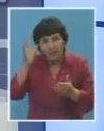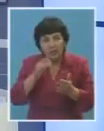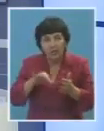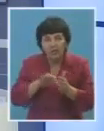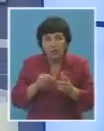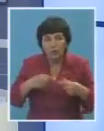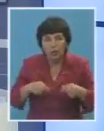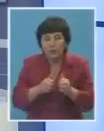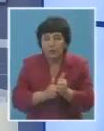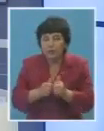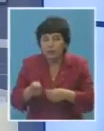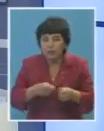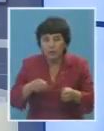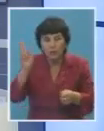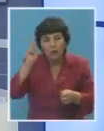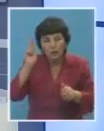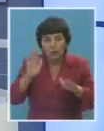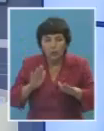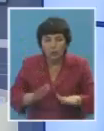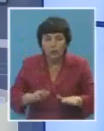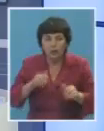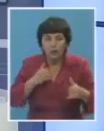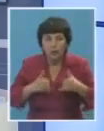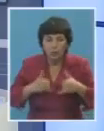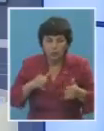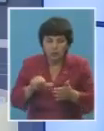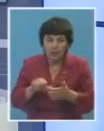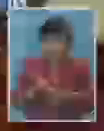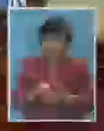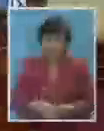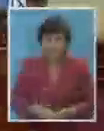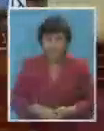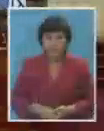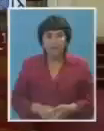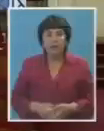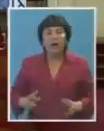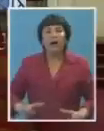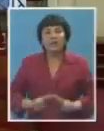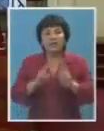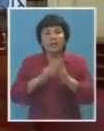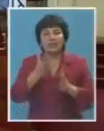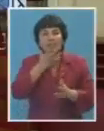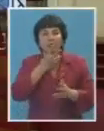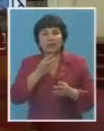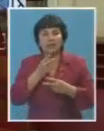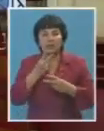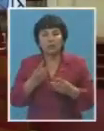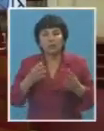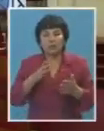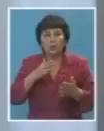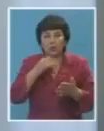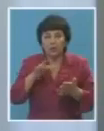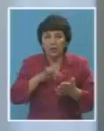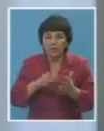қоғамдық ұйымдардың көшбасшылары мен жоғары оқу орындарының оқытушылары қатысты. Арайлы Астанамыз келбетімен көз тартатын көрікті